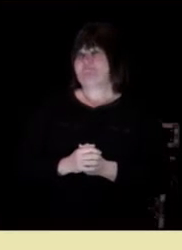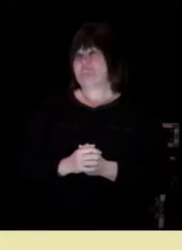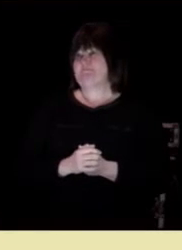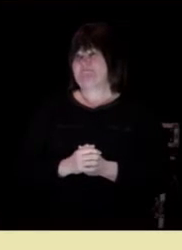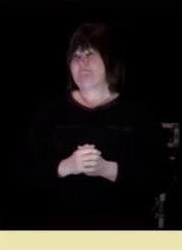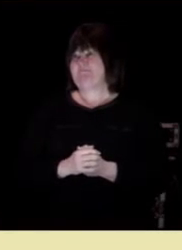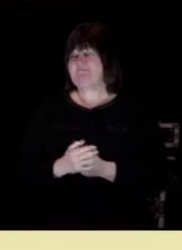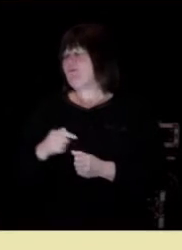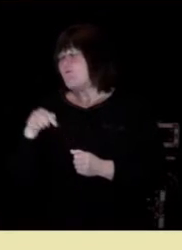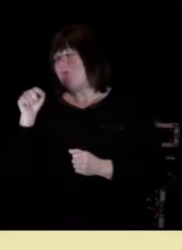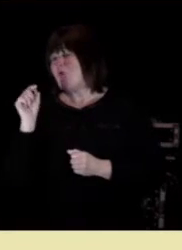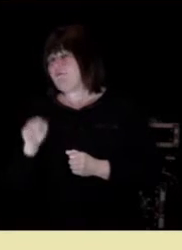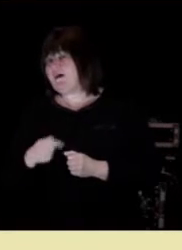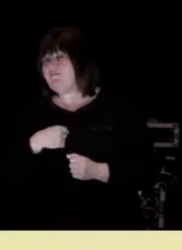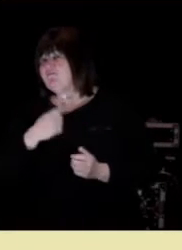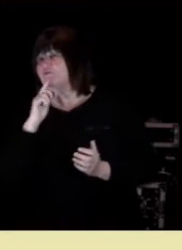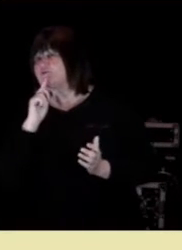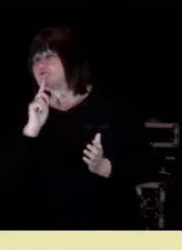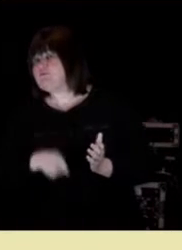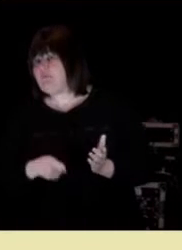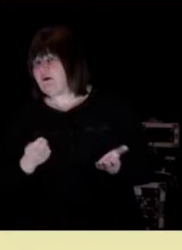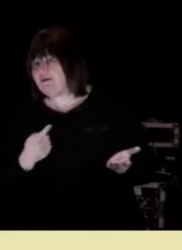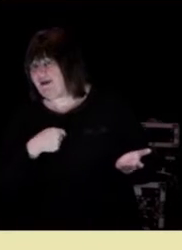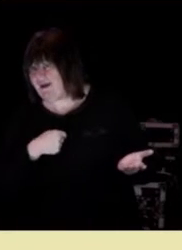deg, og derfor spør jeg.